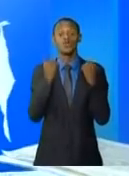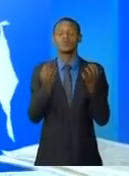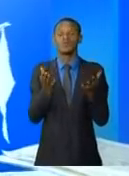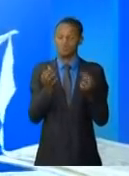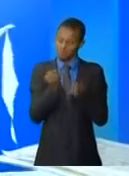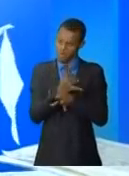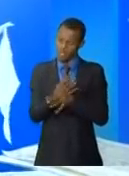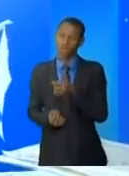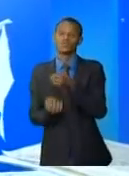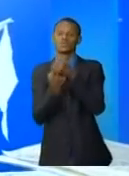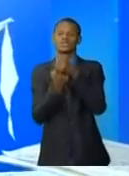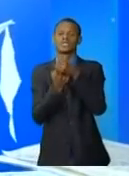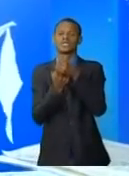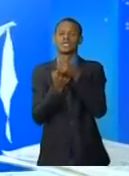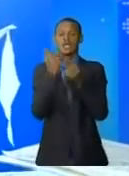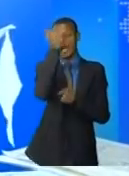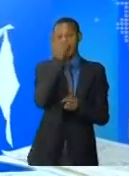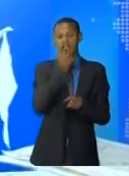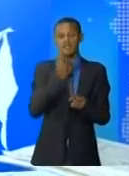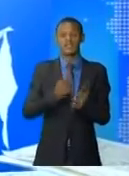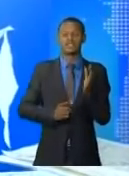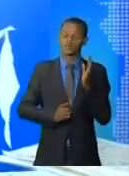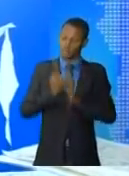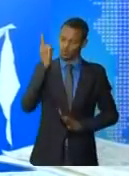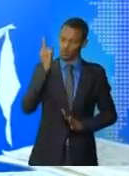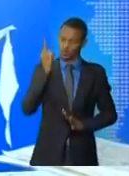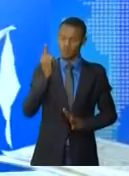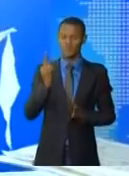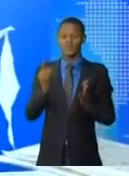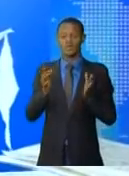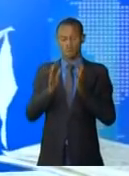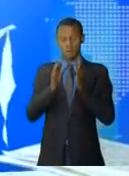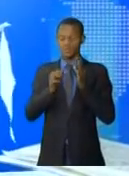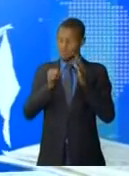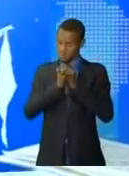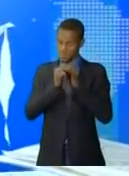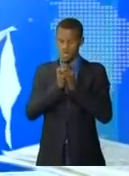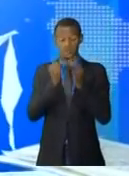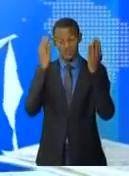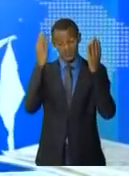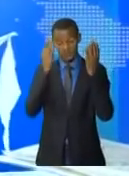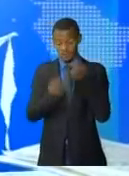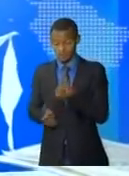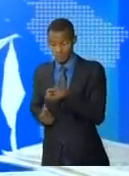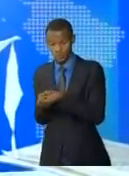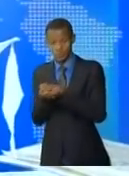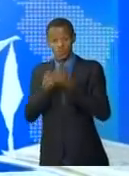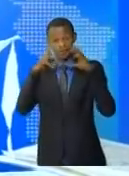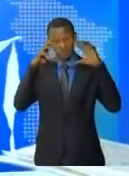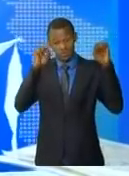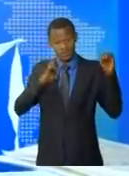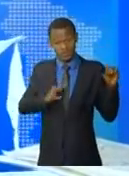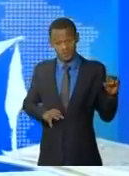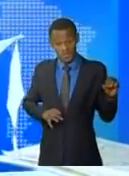l'éclaire. De sa lumière lui donne la force et le guide tout au long de son mandat pour